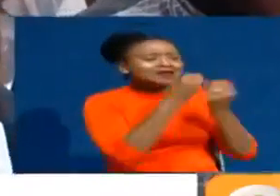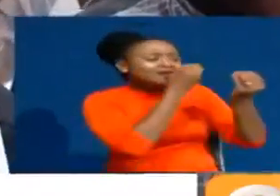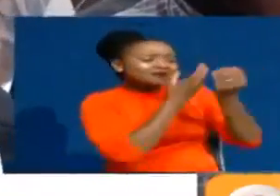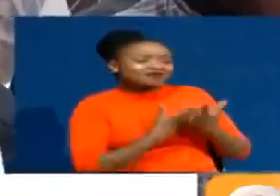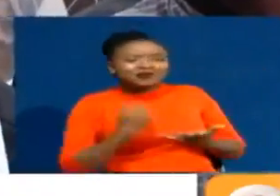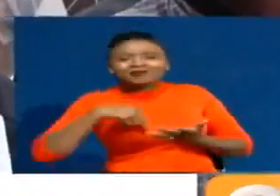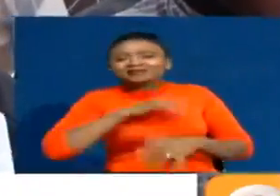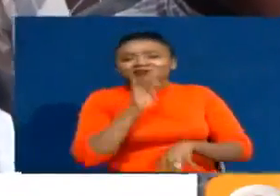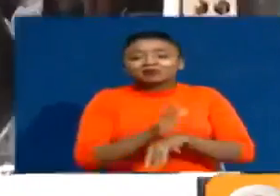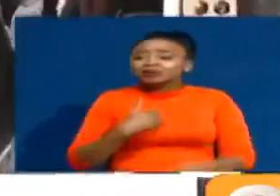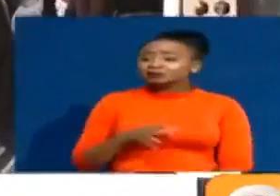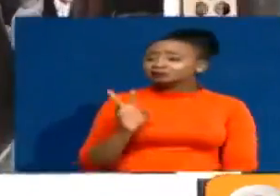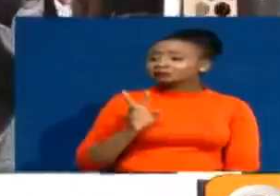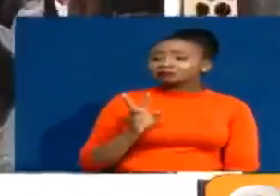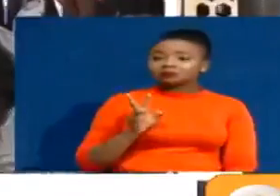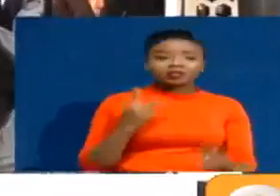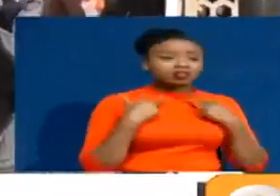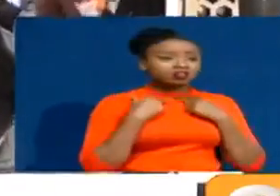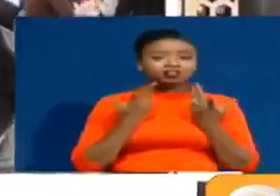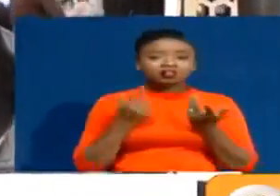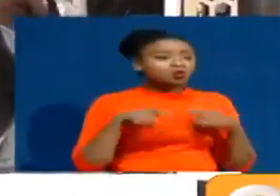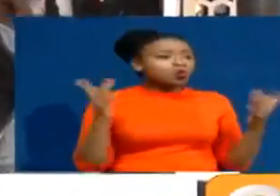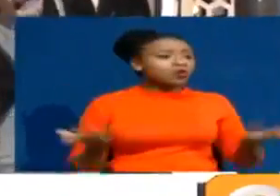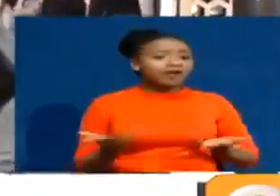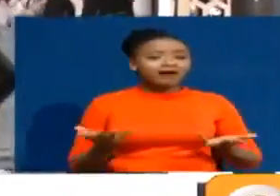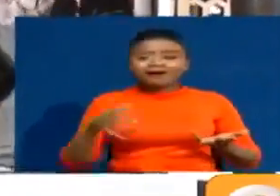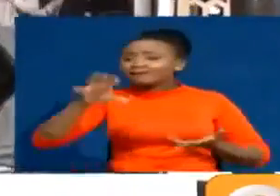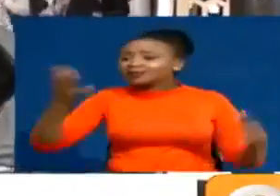watu watuelekeze, wasituangalie tu hivi. The vehicles are not there.